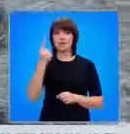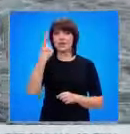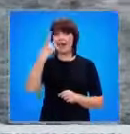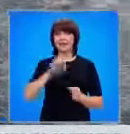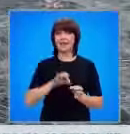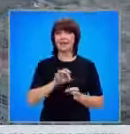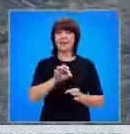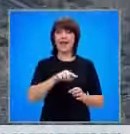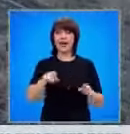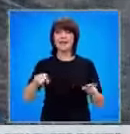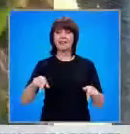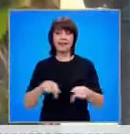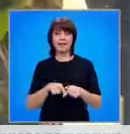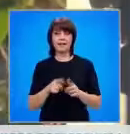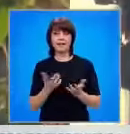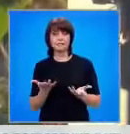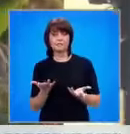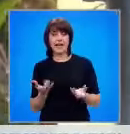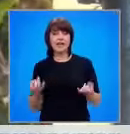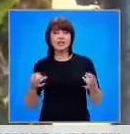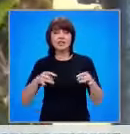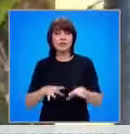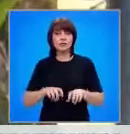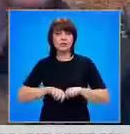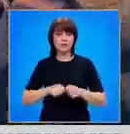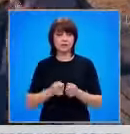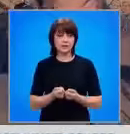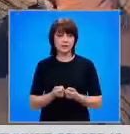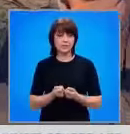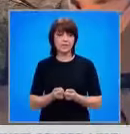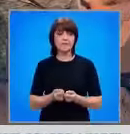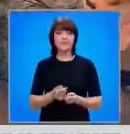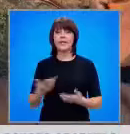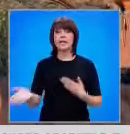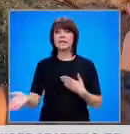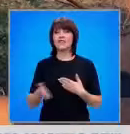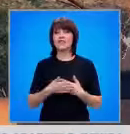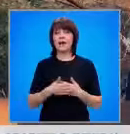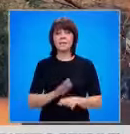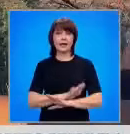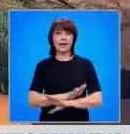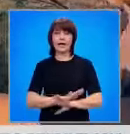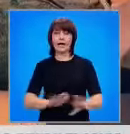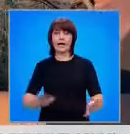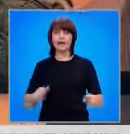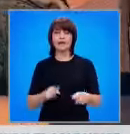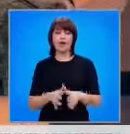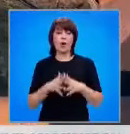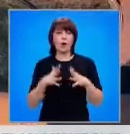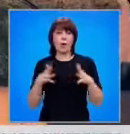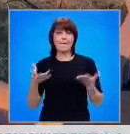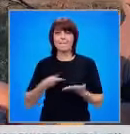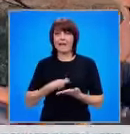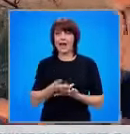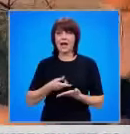не виждат как ще възстановят щетите. Затваряме вратите и сме до тук. Няма как. Това е голям разход за нас. Тепърва